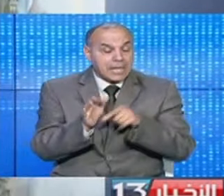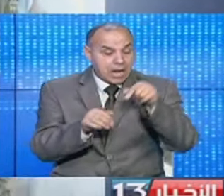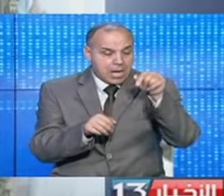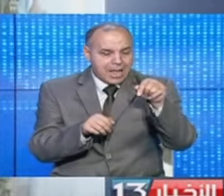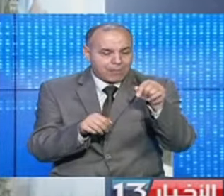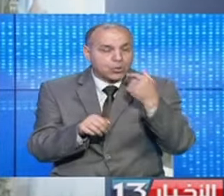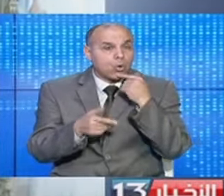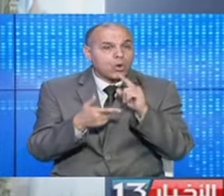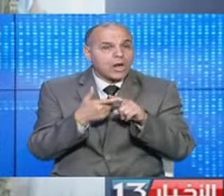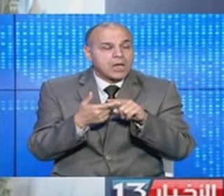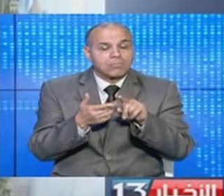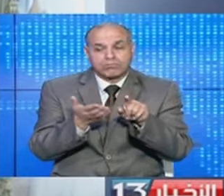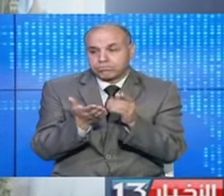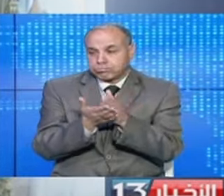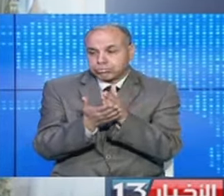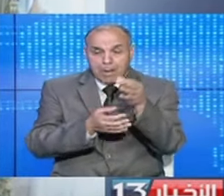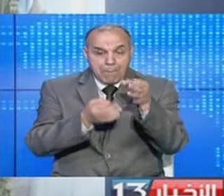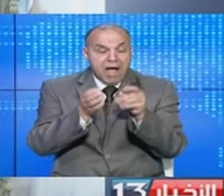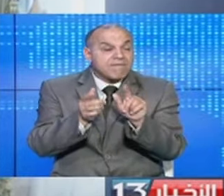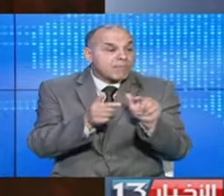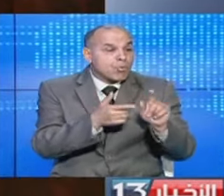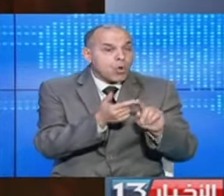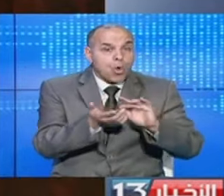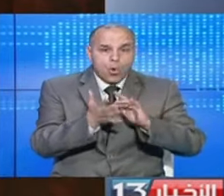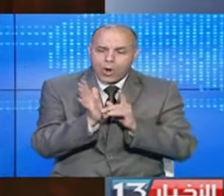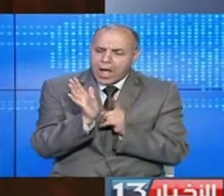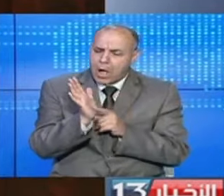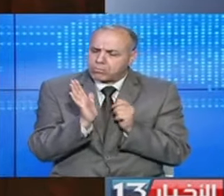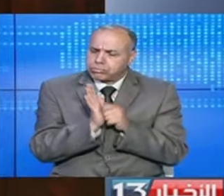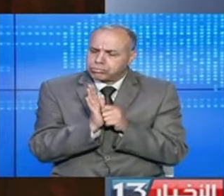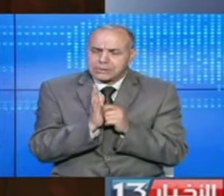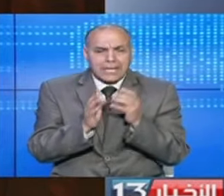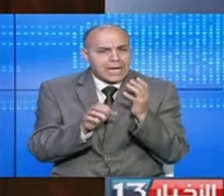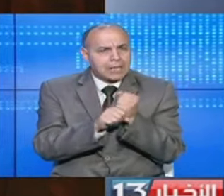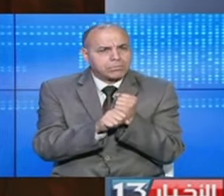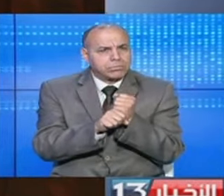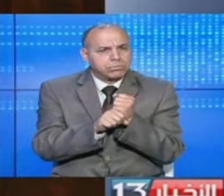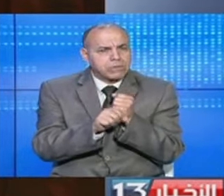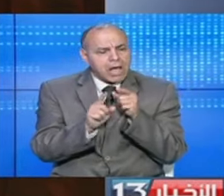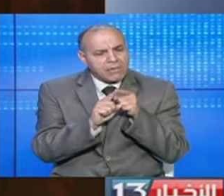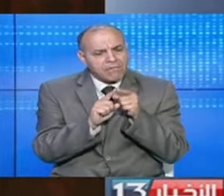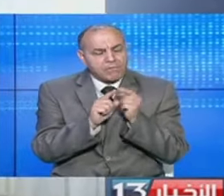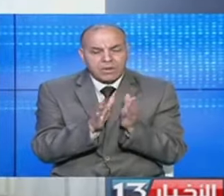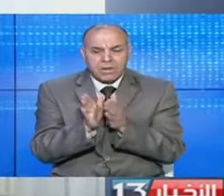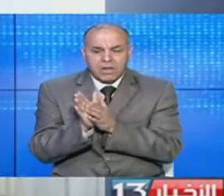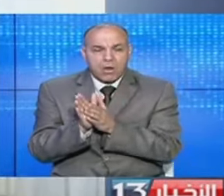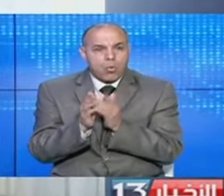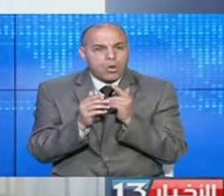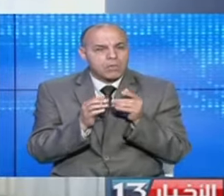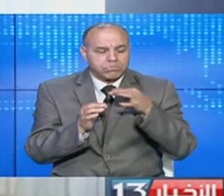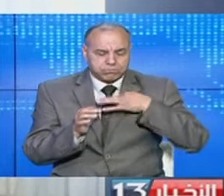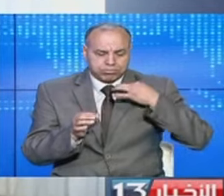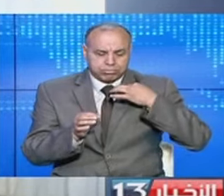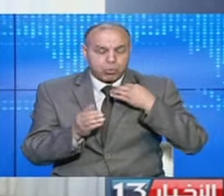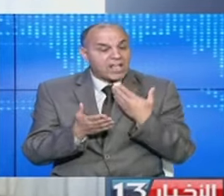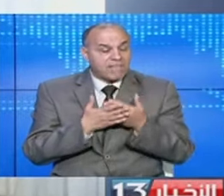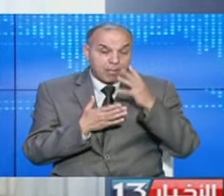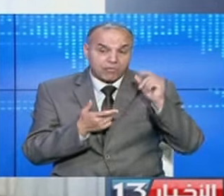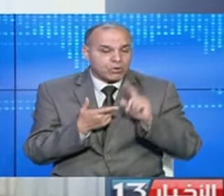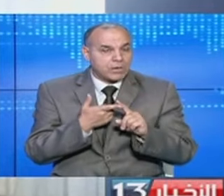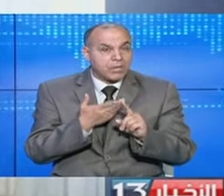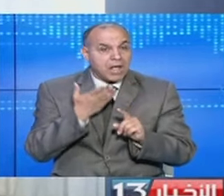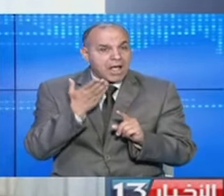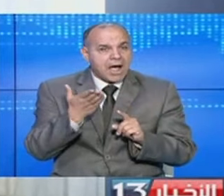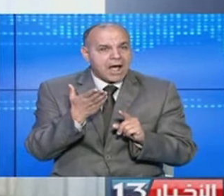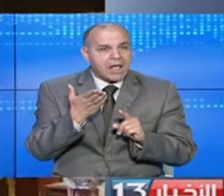ضرورة أن تتوفر في هذه المحكمة كل الشروط لتحقيق مقاصدها ومن بينها الحياد والكفاءة حتى